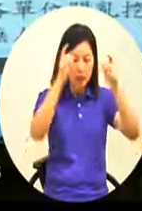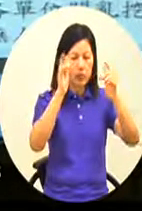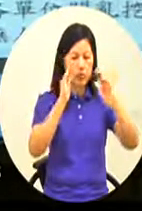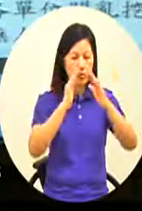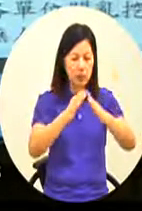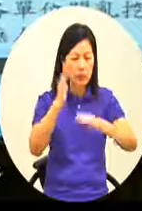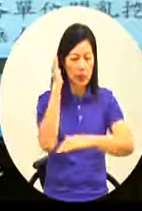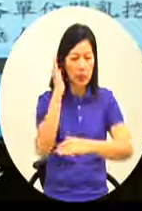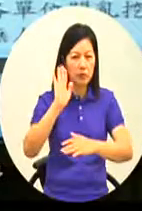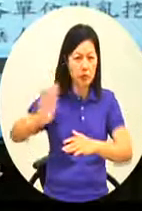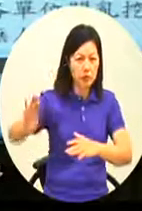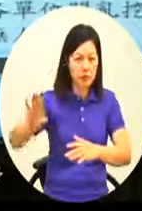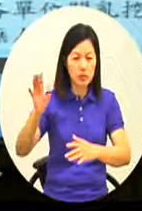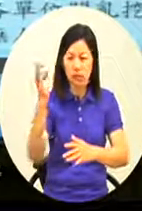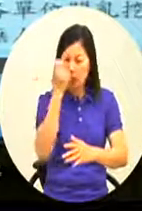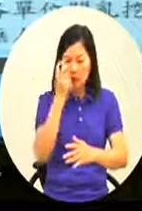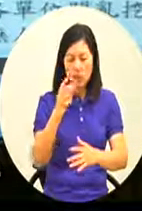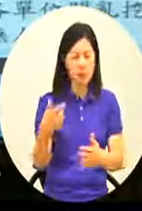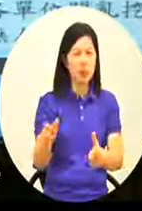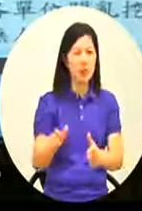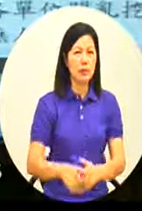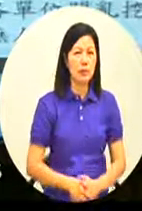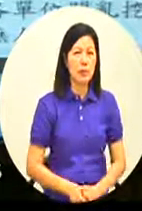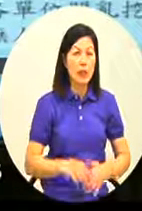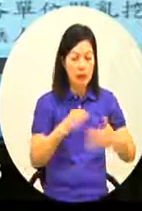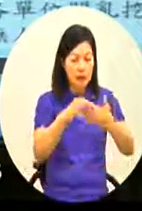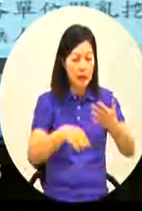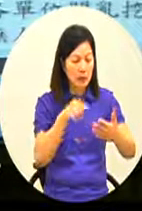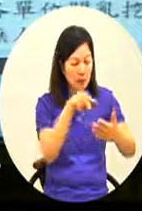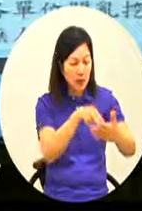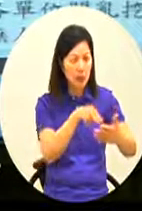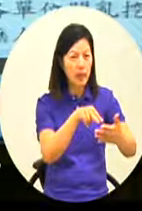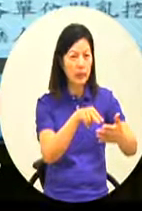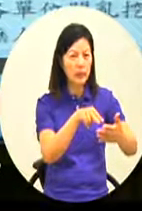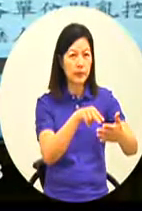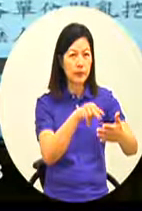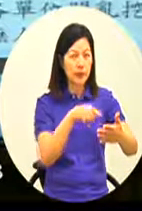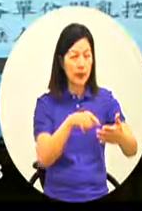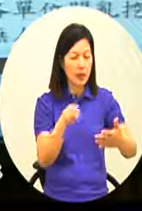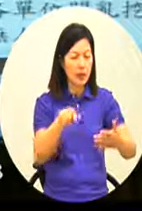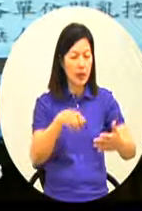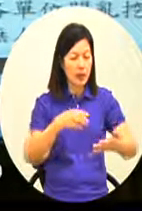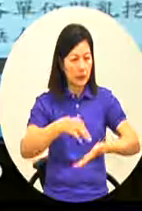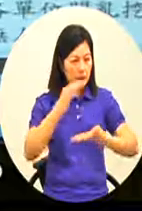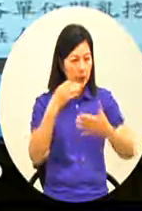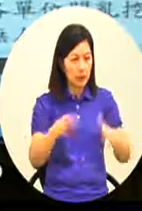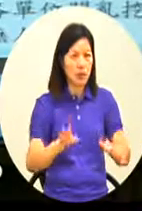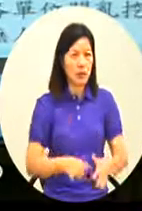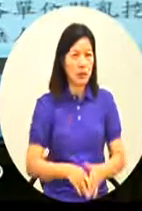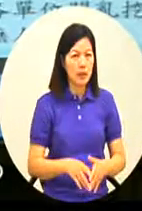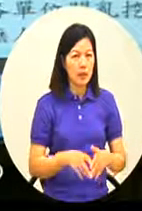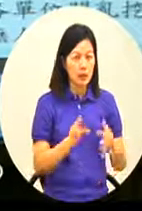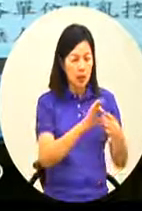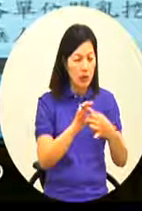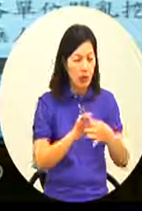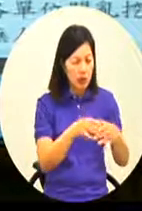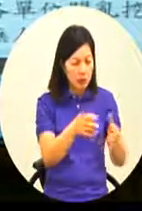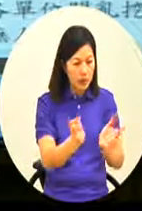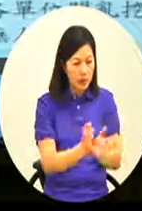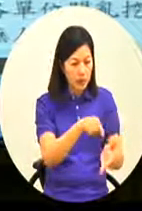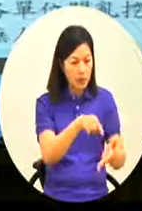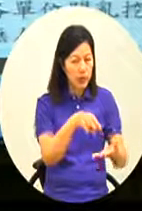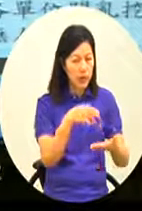管，结果这个条例里面我们可以看到说，其实你们也有提到就是相关的部分，那他